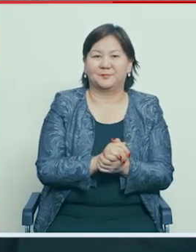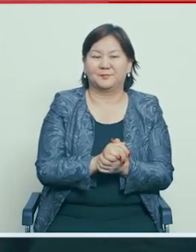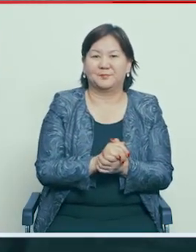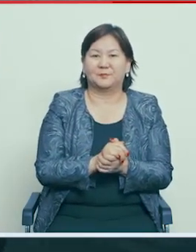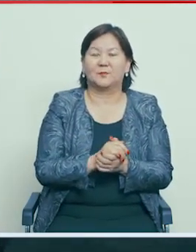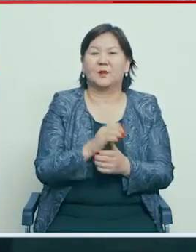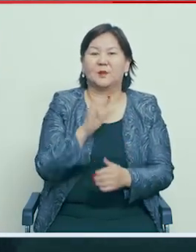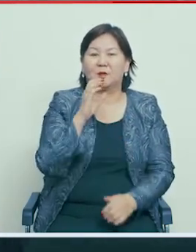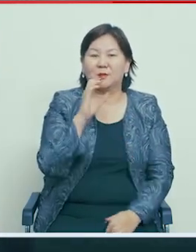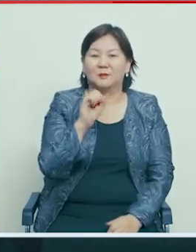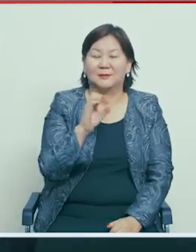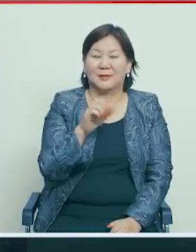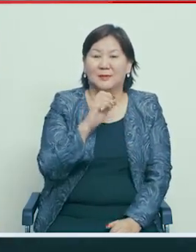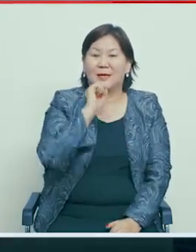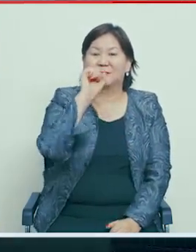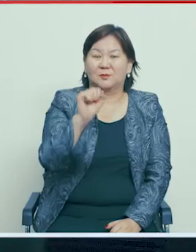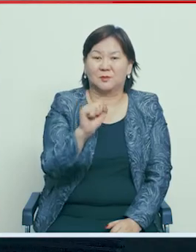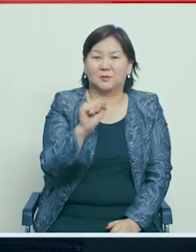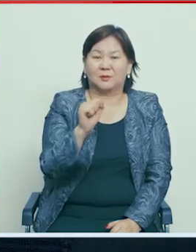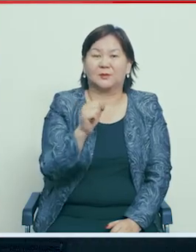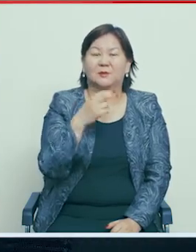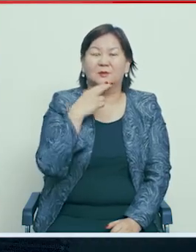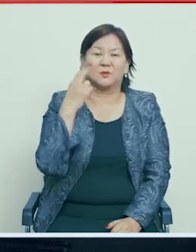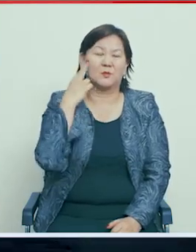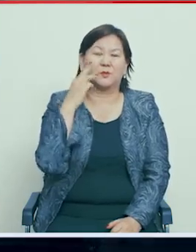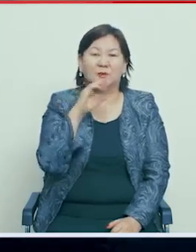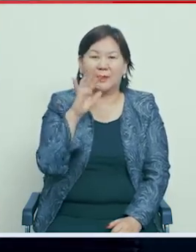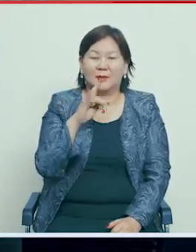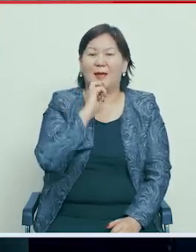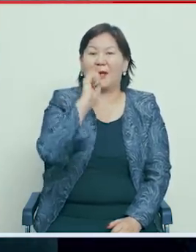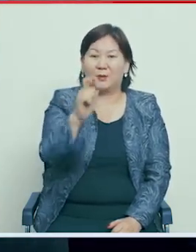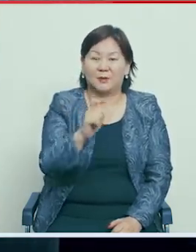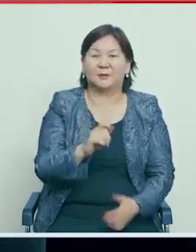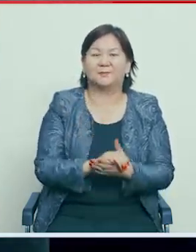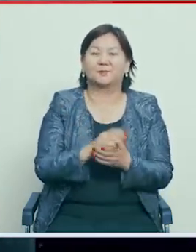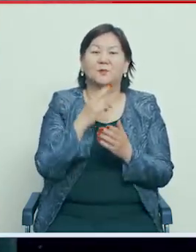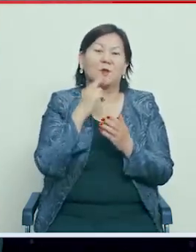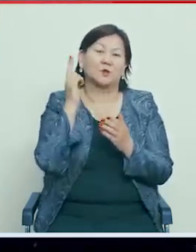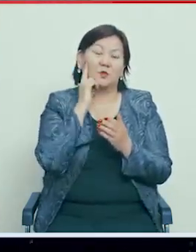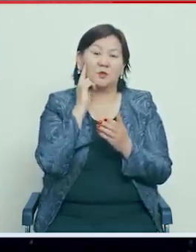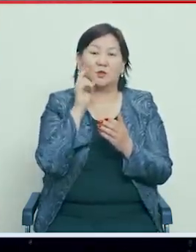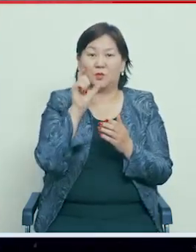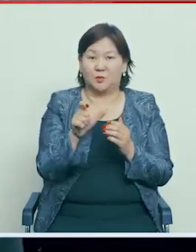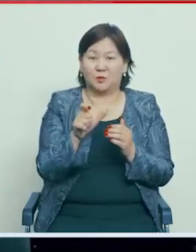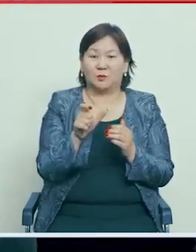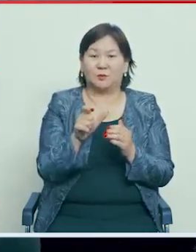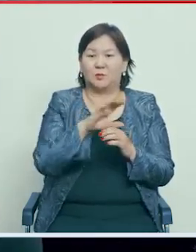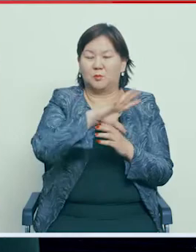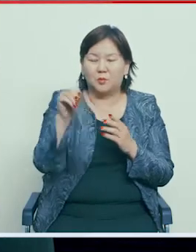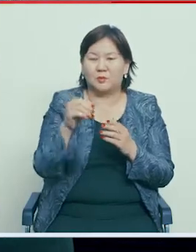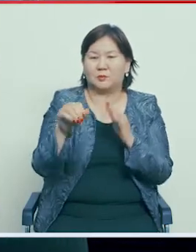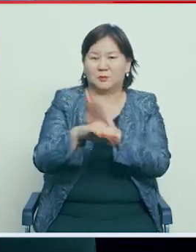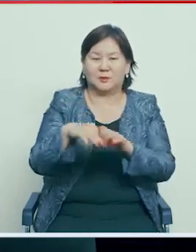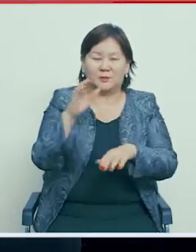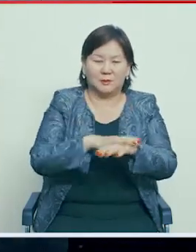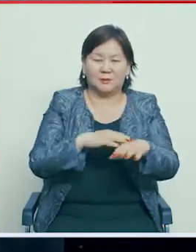Ер нь бол за саяны асуултанд бол би яг сонсголгүй иргэний талаас хариулъя. Сонсголгүй иргэн бол бүх чадвар байгаа